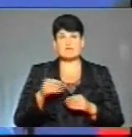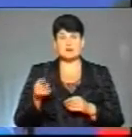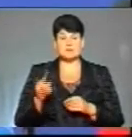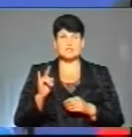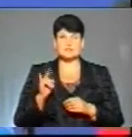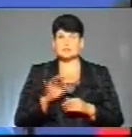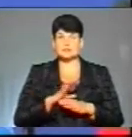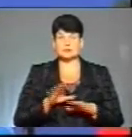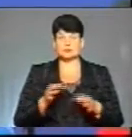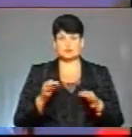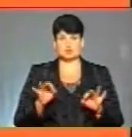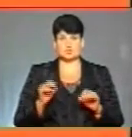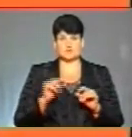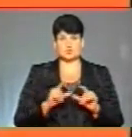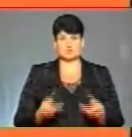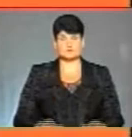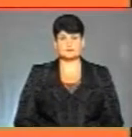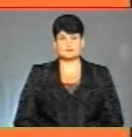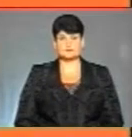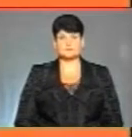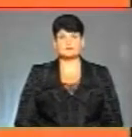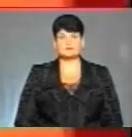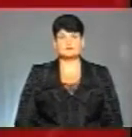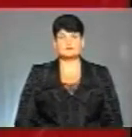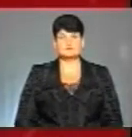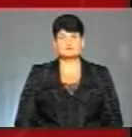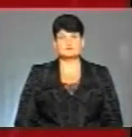Дитина не буде допущена до школи.